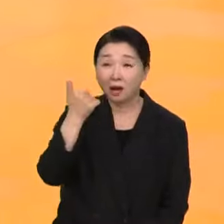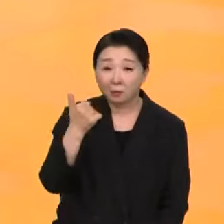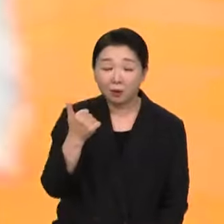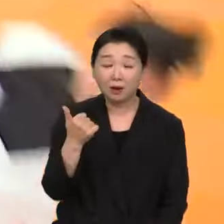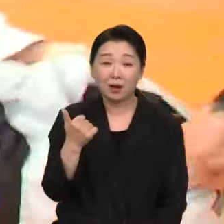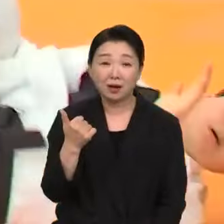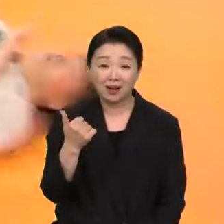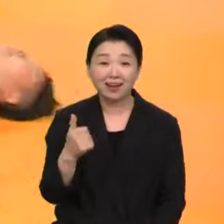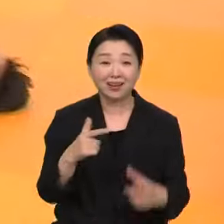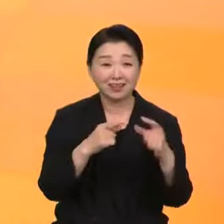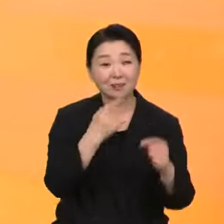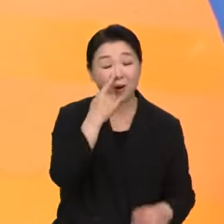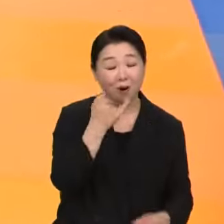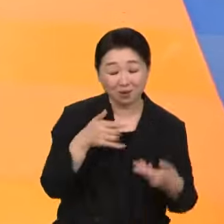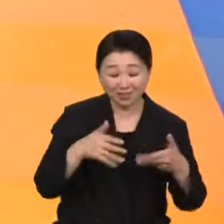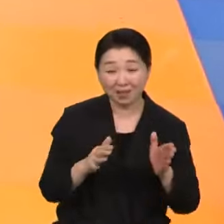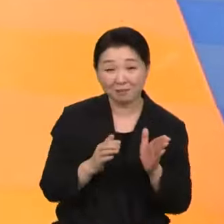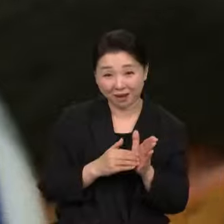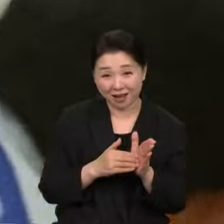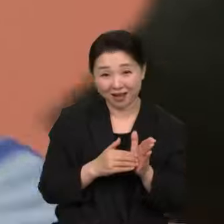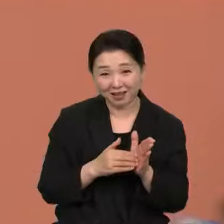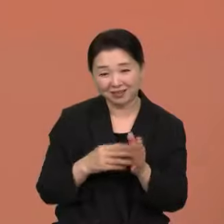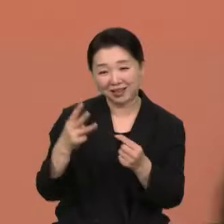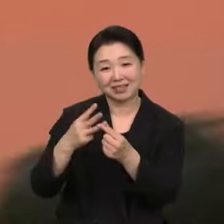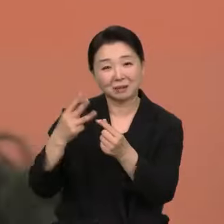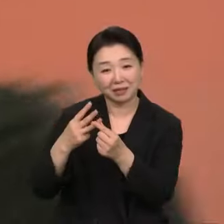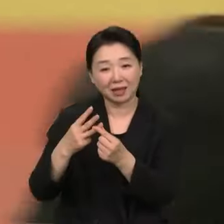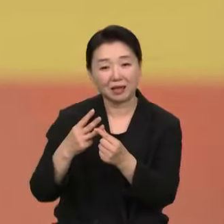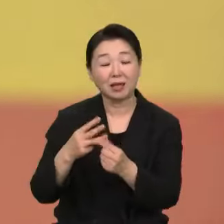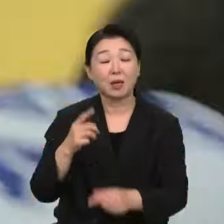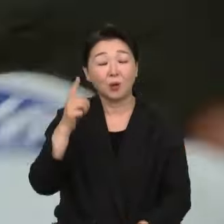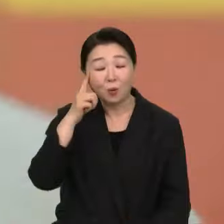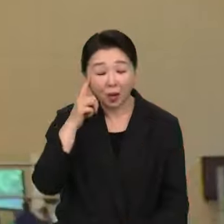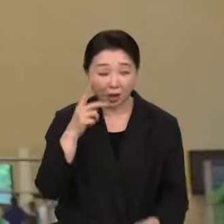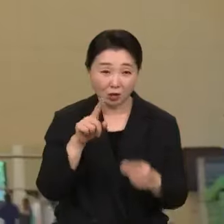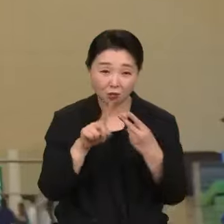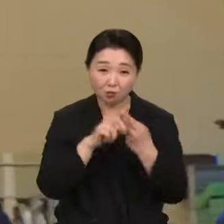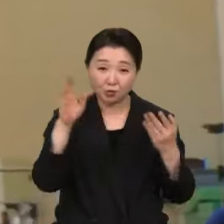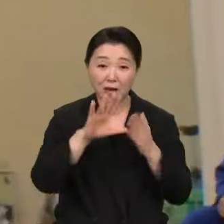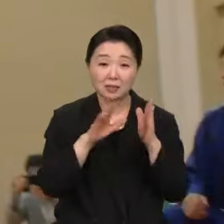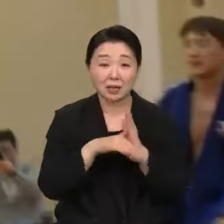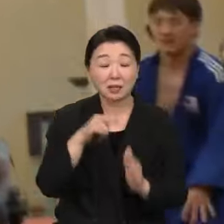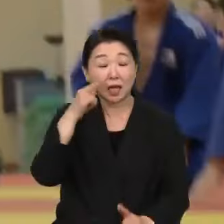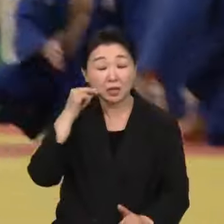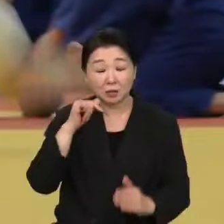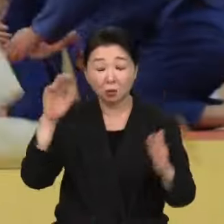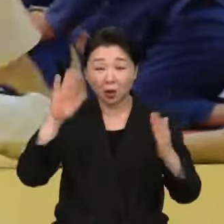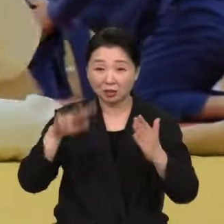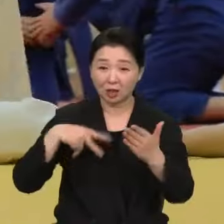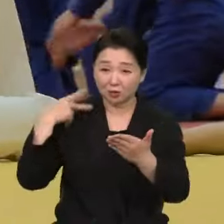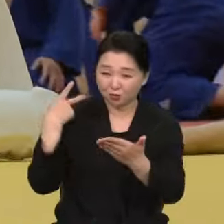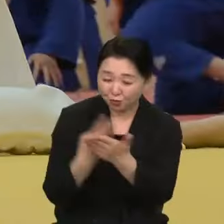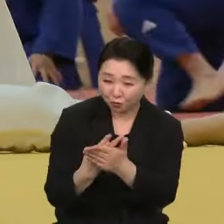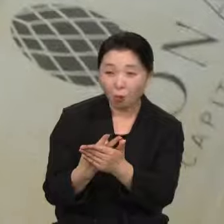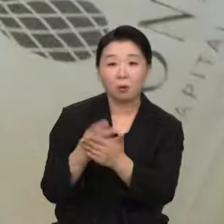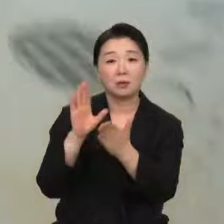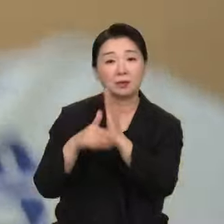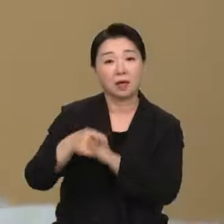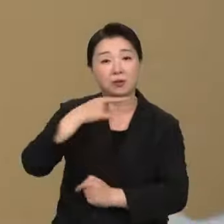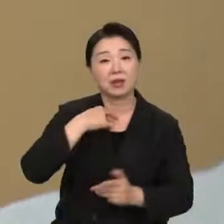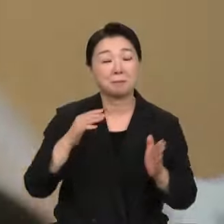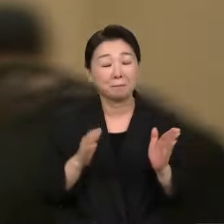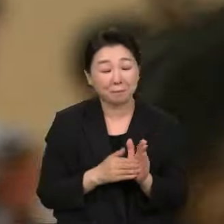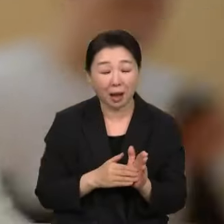일본인 어머니에게서 태어난 제1동포 3세. 허미미는 중학생 시절 일본 학생 유도 선수권에서 우승하며